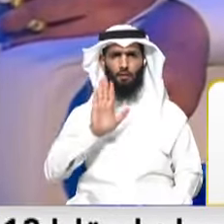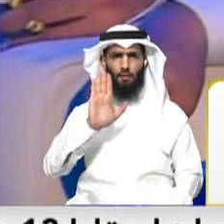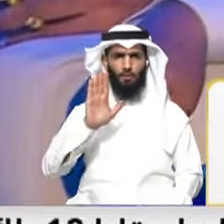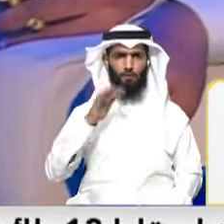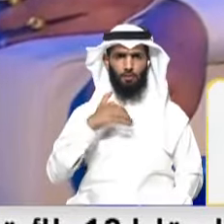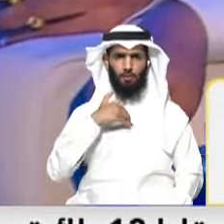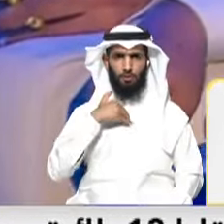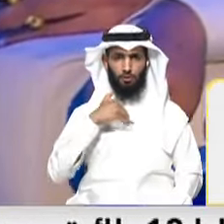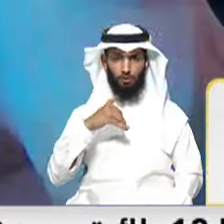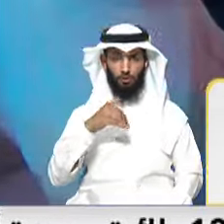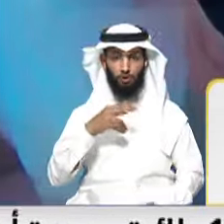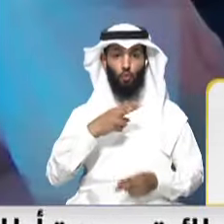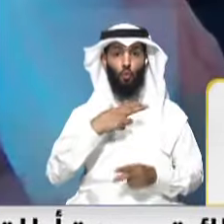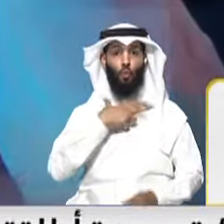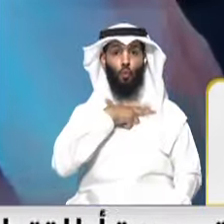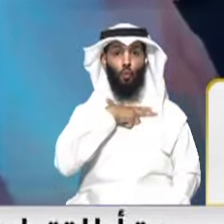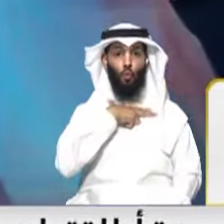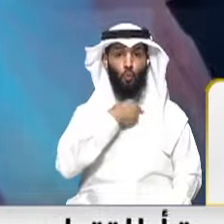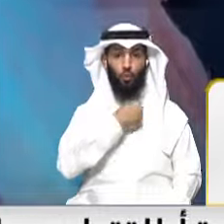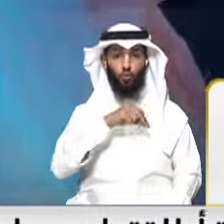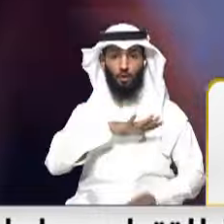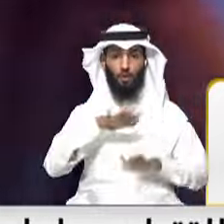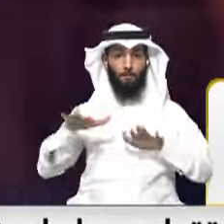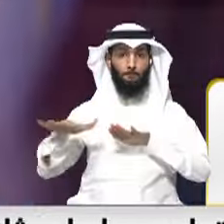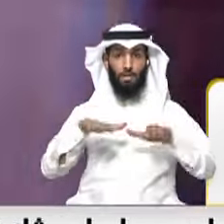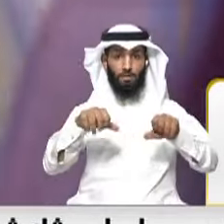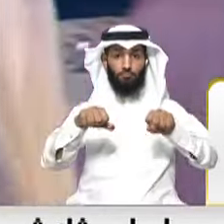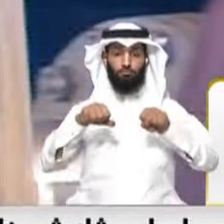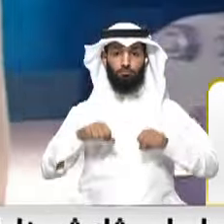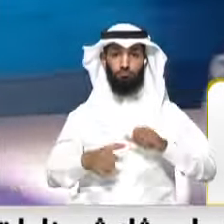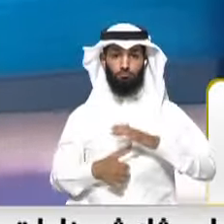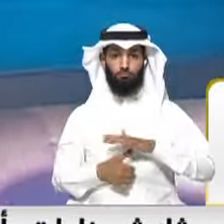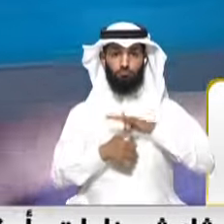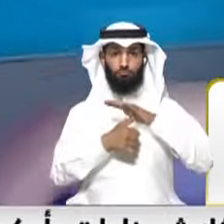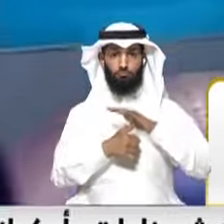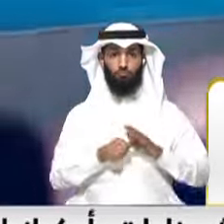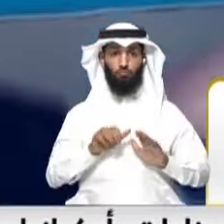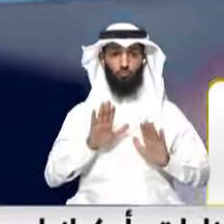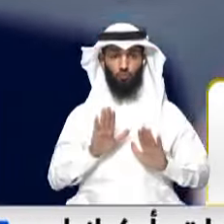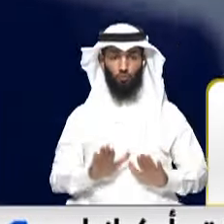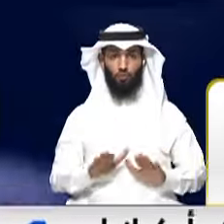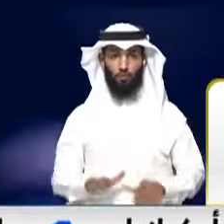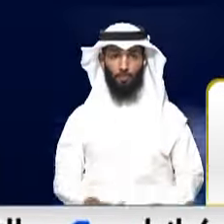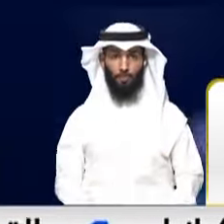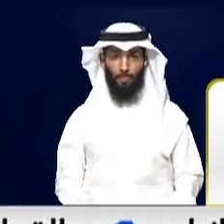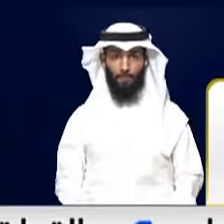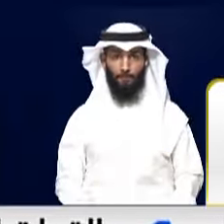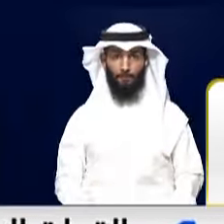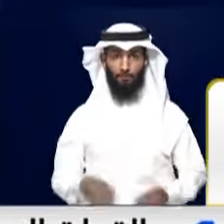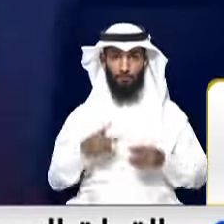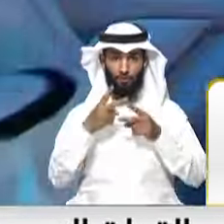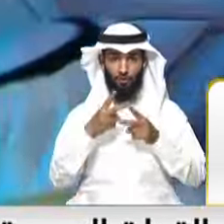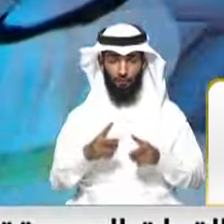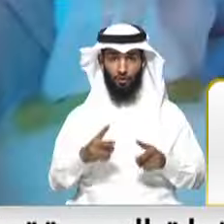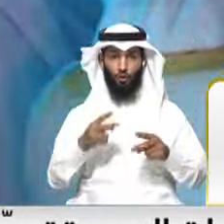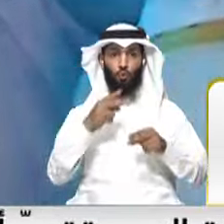الأحمد الصباح رئيس مجلس الوزراء وكبار المسؤولين بالدولة، وبدأ الحفل بالسلام